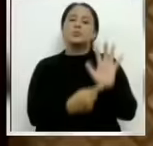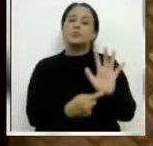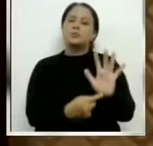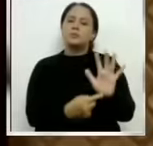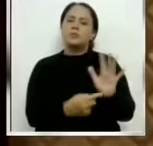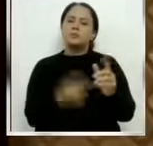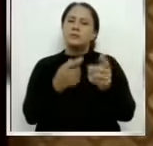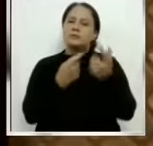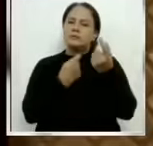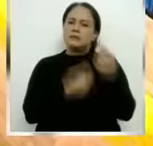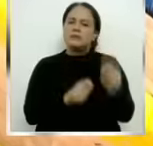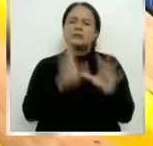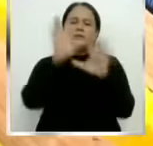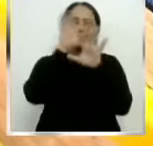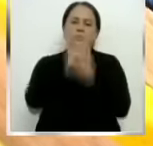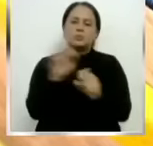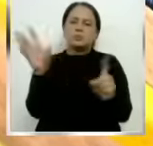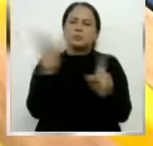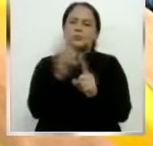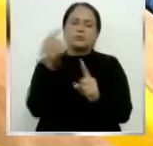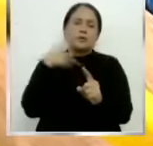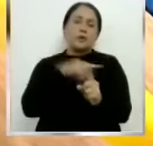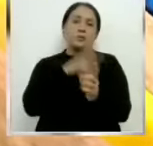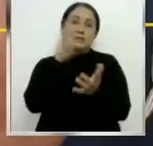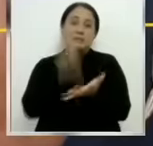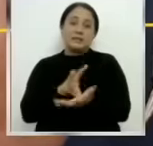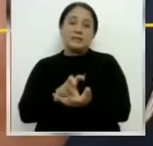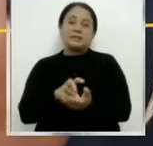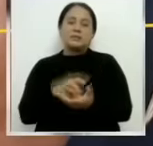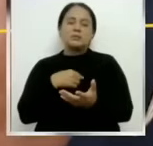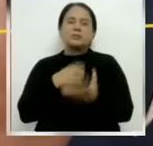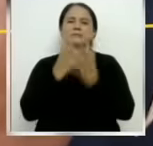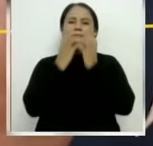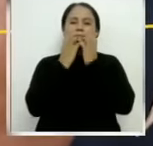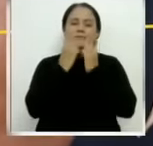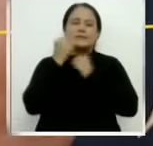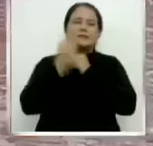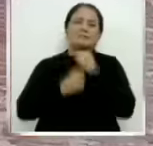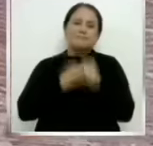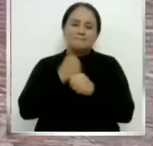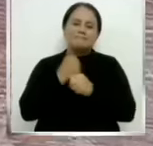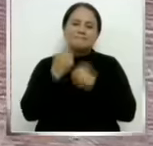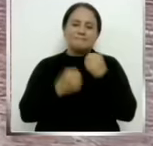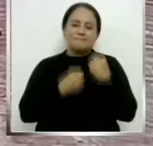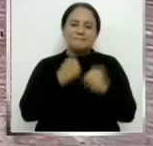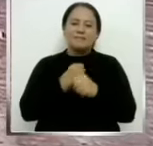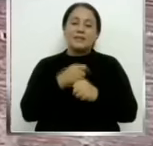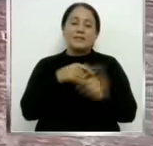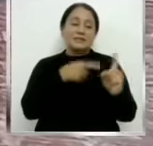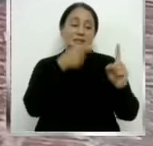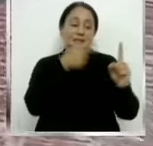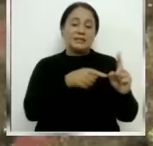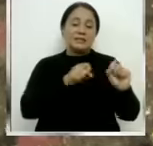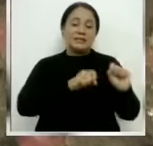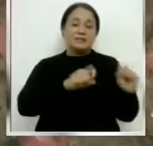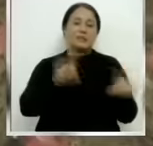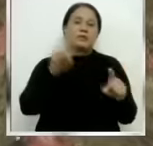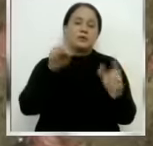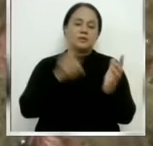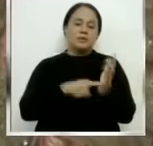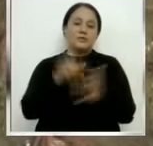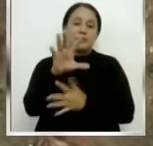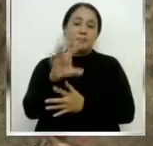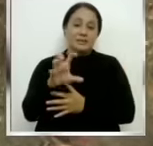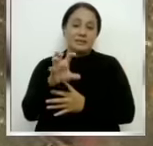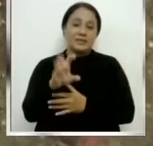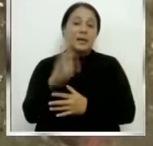yung kultura ng aming bayan na pinagyayaman namin taon-taon. Kung ang alimango ni Annabella na ibenta niya ng mahigit 1,500, alam niyo ba kung